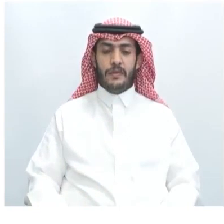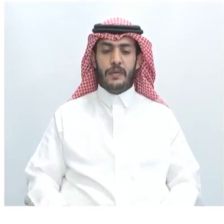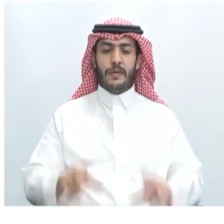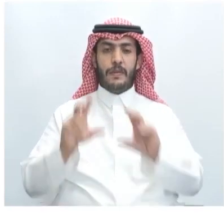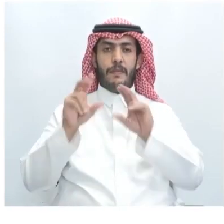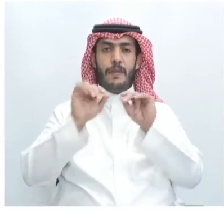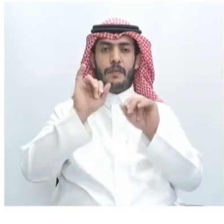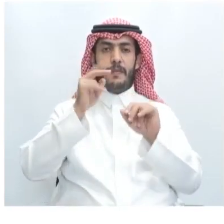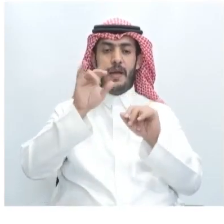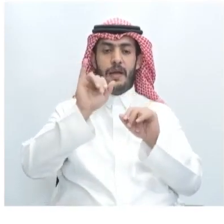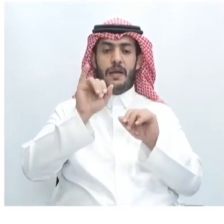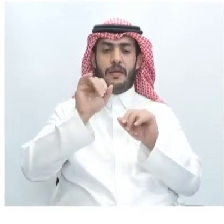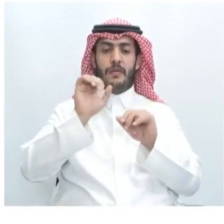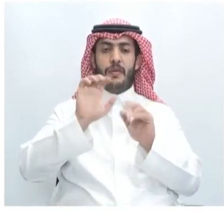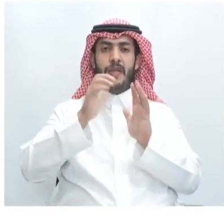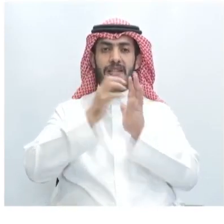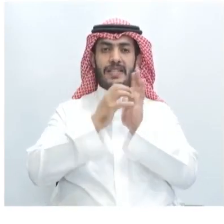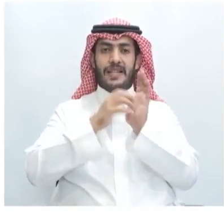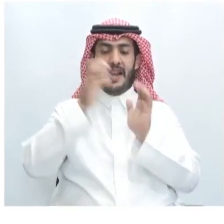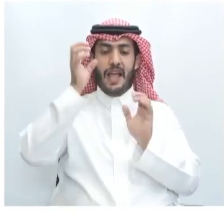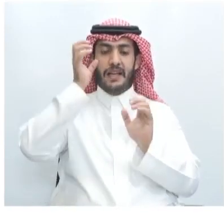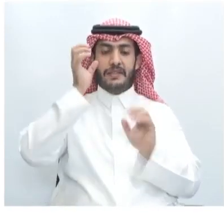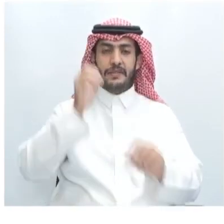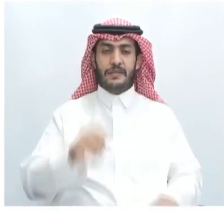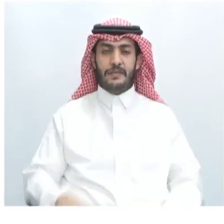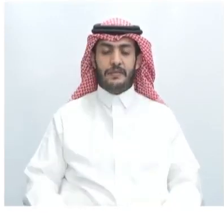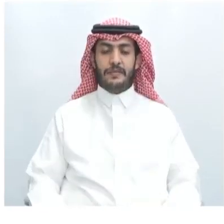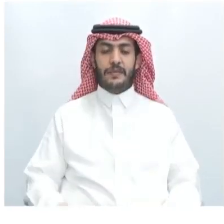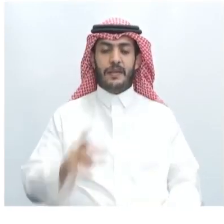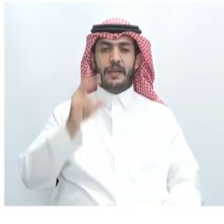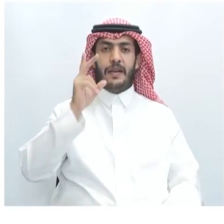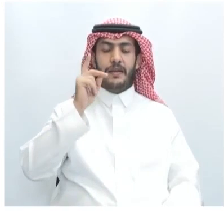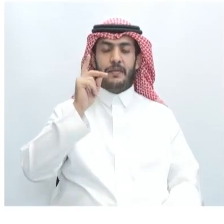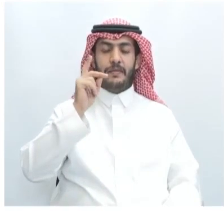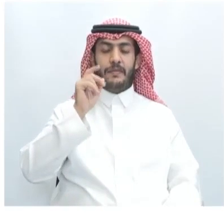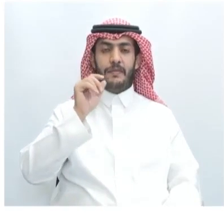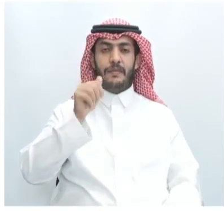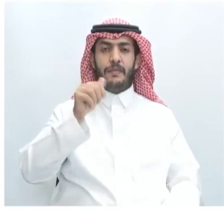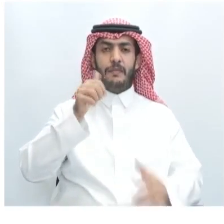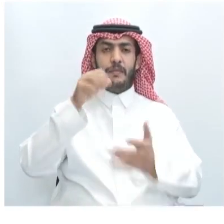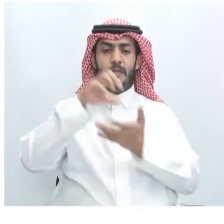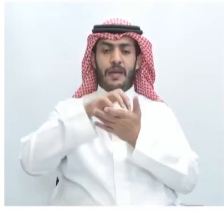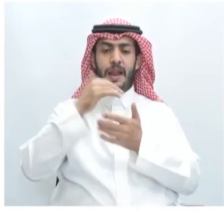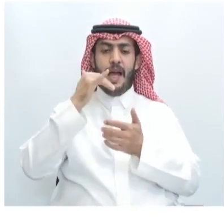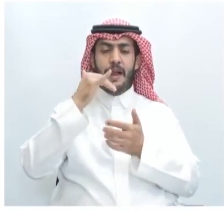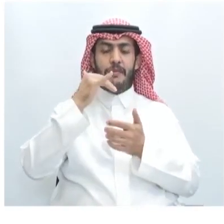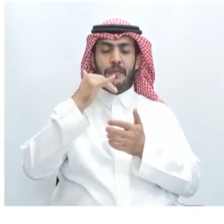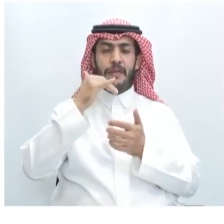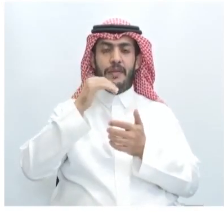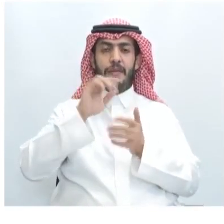المعالم الاثريه وكذلك النقوش الحجريه المصدر الاخر وهو المصادر العربيه